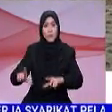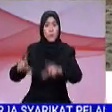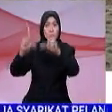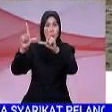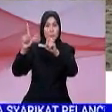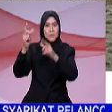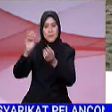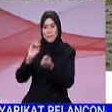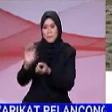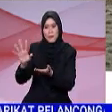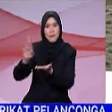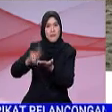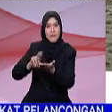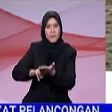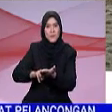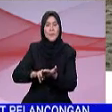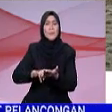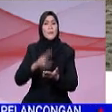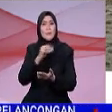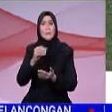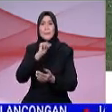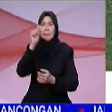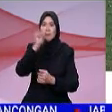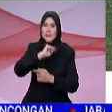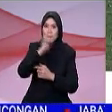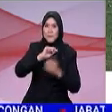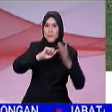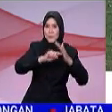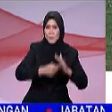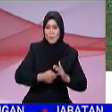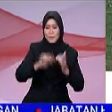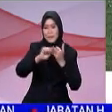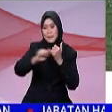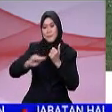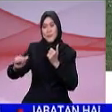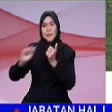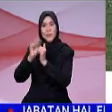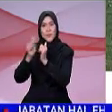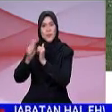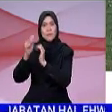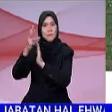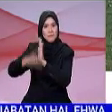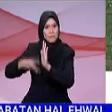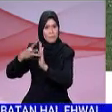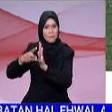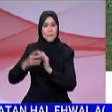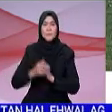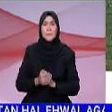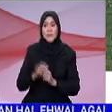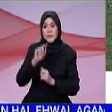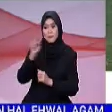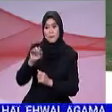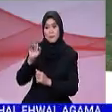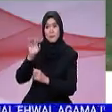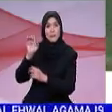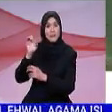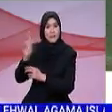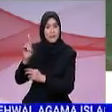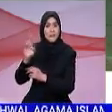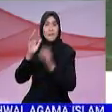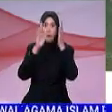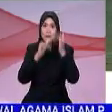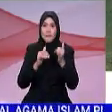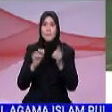memecahkan rekodnya sendiri selain tidak sabar untuk memulakan kempen sukan Paralimpik. Sementara itu, Ziad berharap untuk menyertai